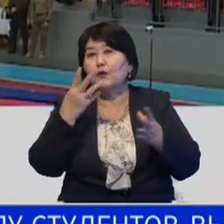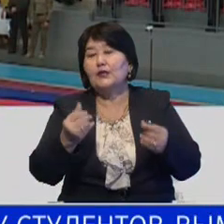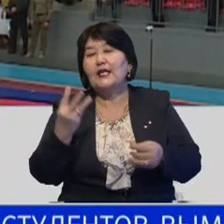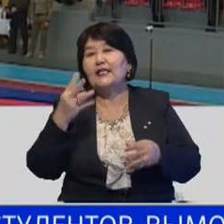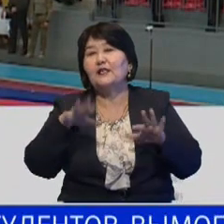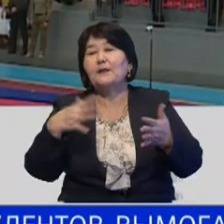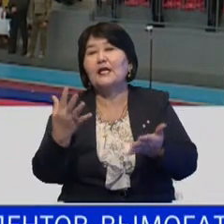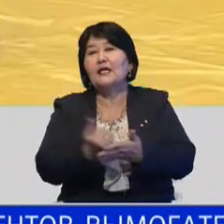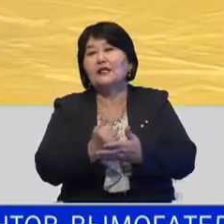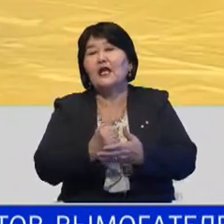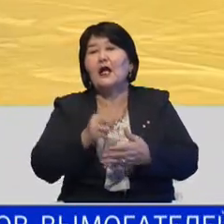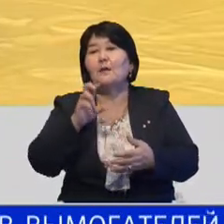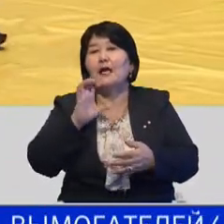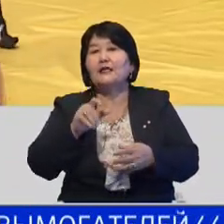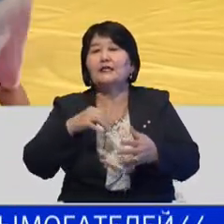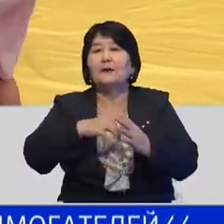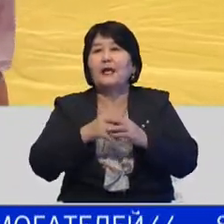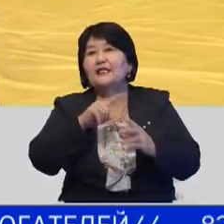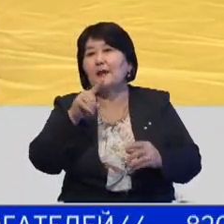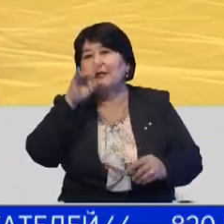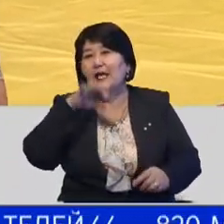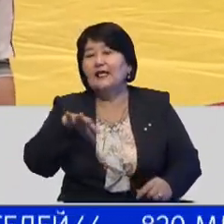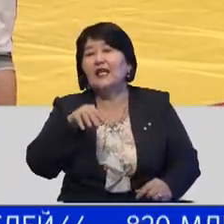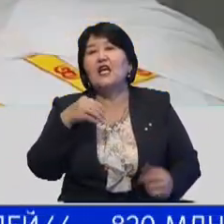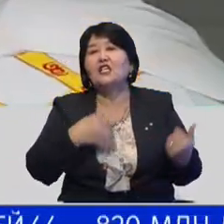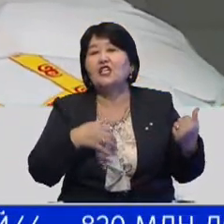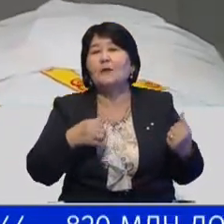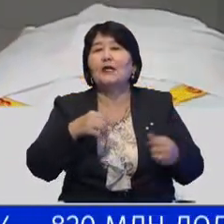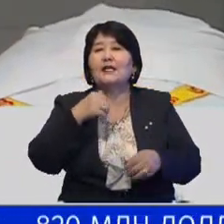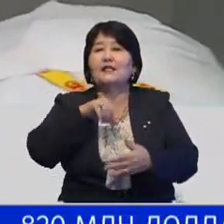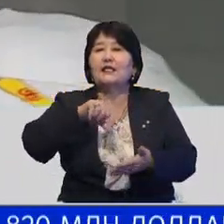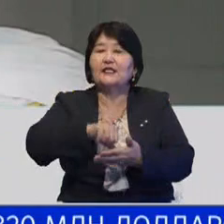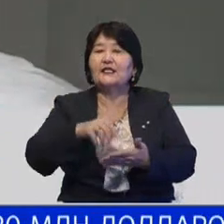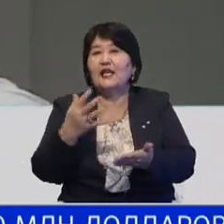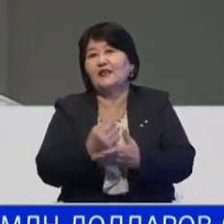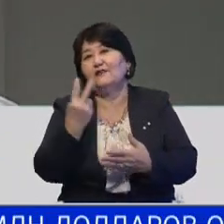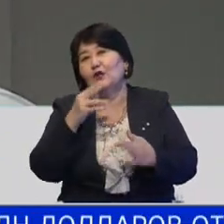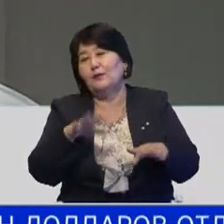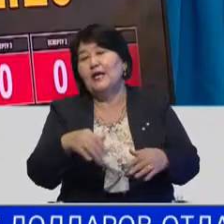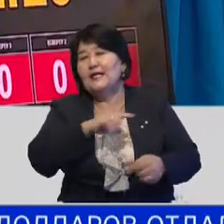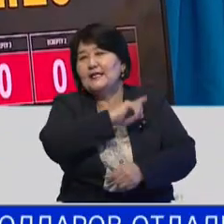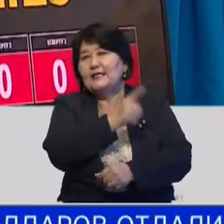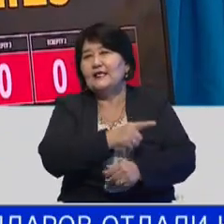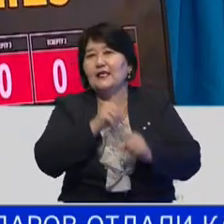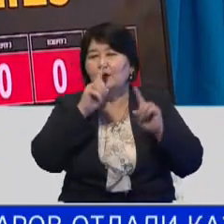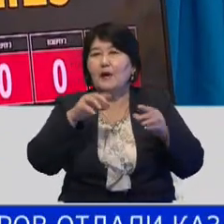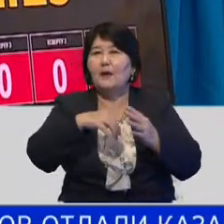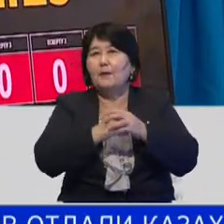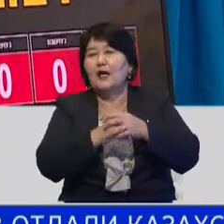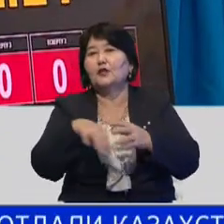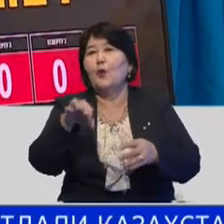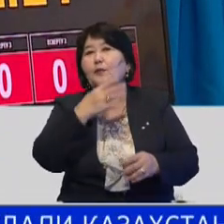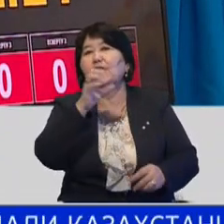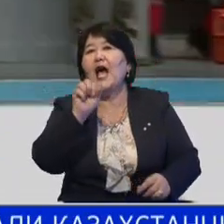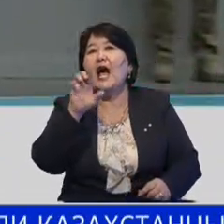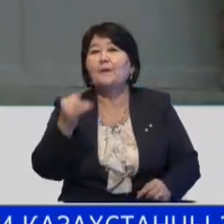3 место было присуждено борцам из западного Казахстана. Жамбылские пограничники заняли 2 место. Сильнейшими признаны борцы из области